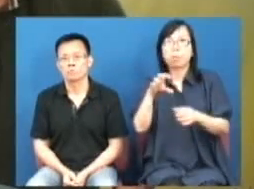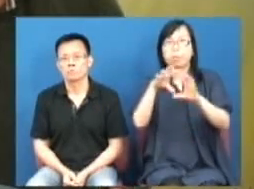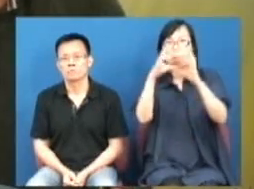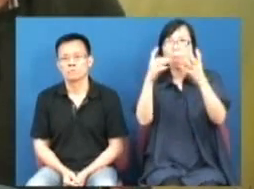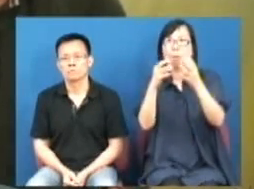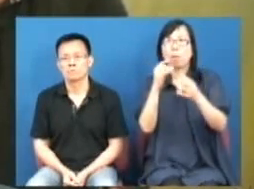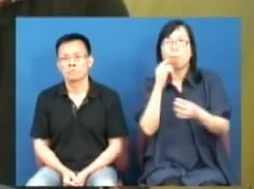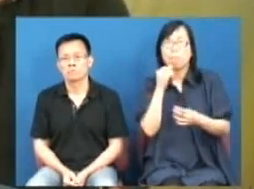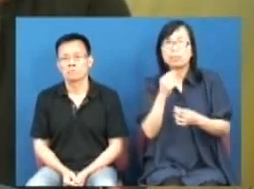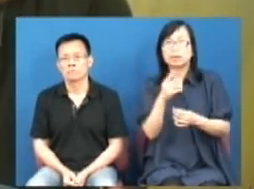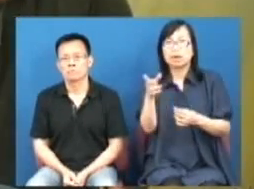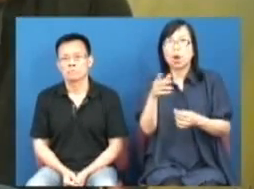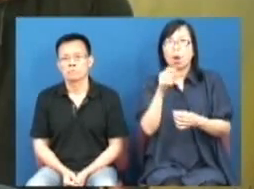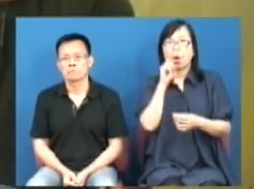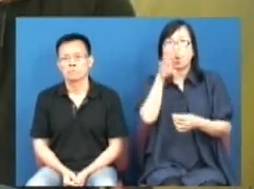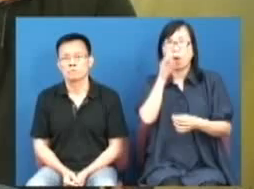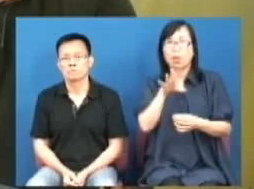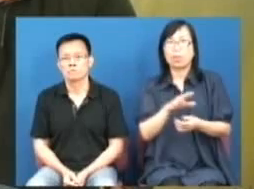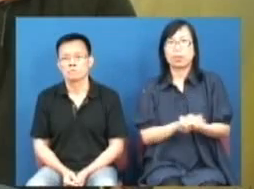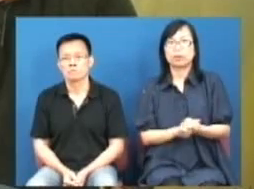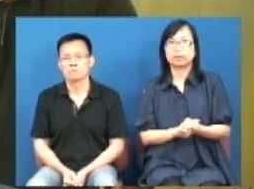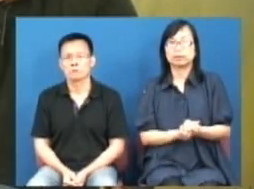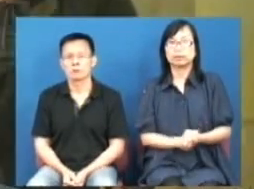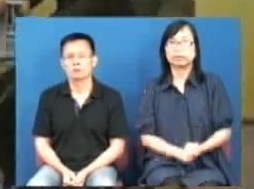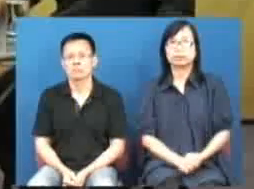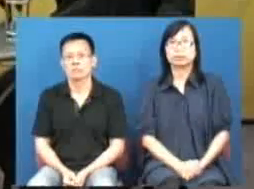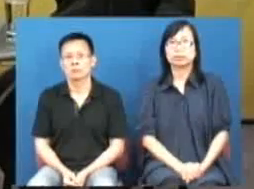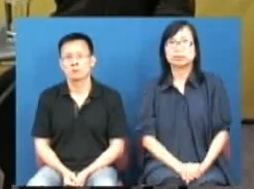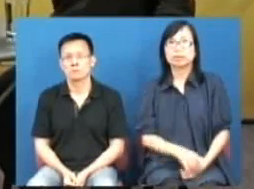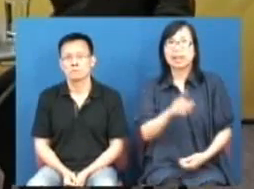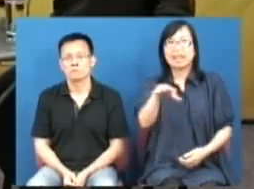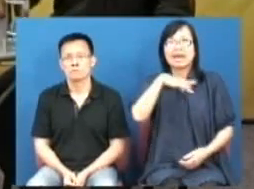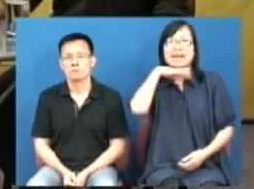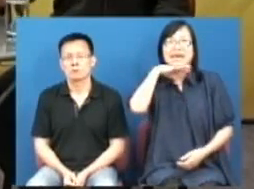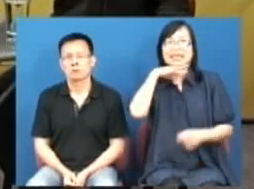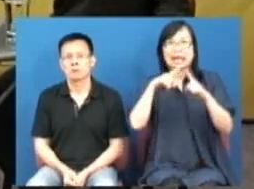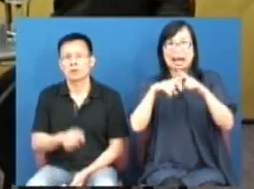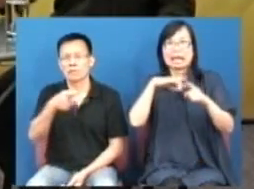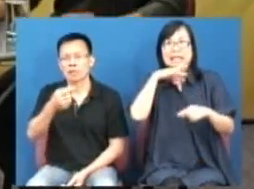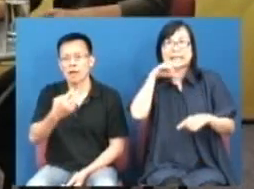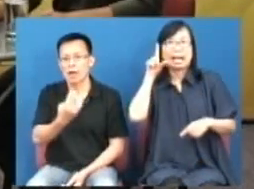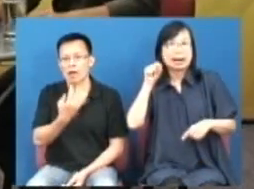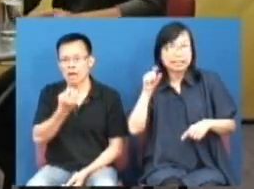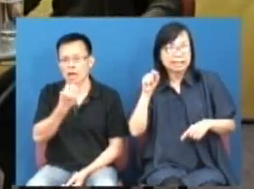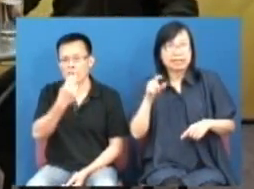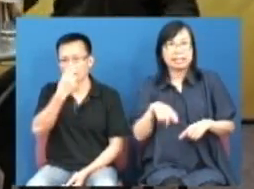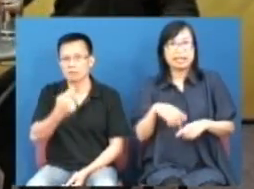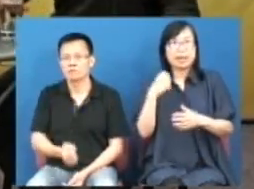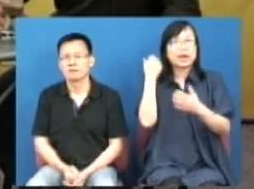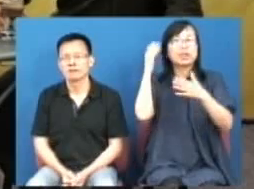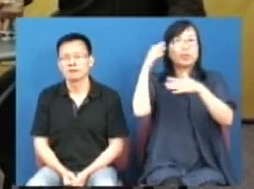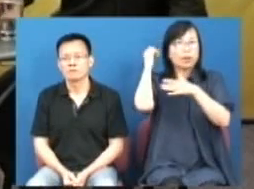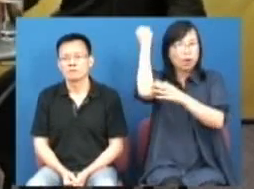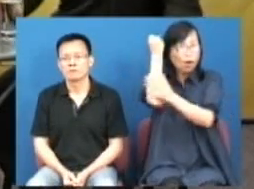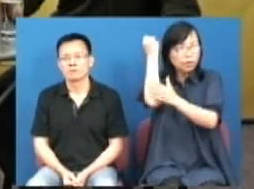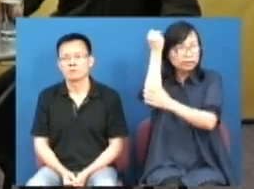藥。我哋嘅口號咧， 你都幾客氣喎，你真係 假仁假義就抗議佢，真係干預呢個咁樣